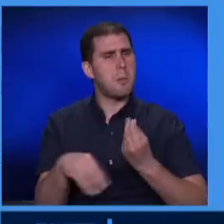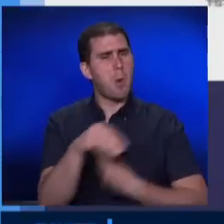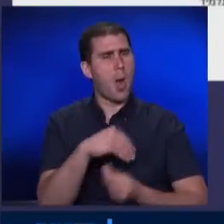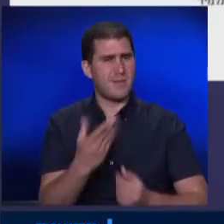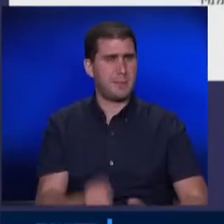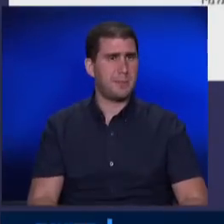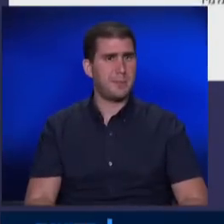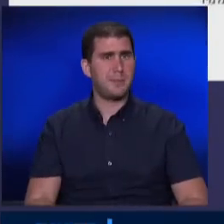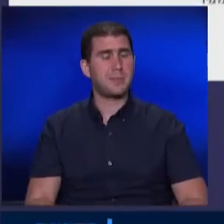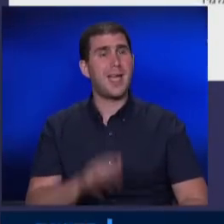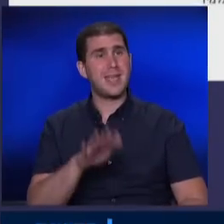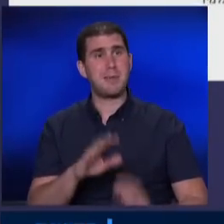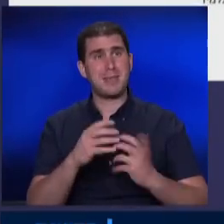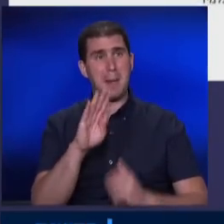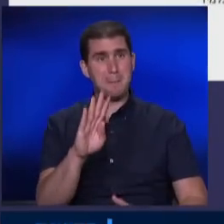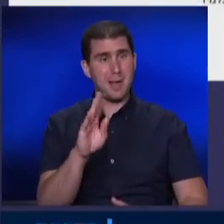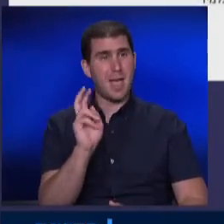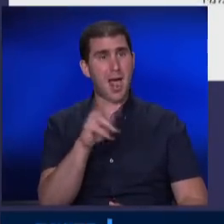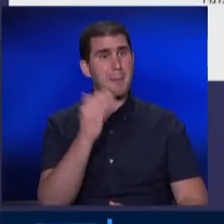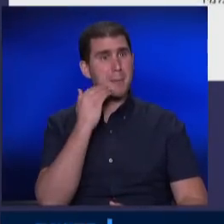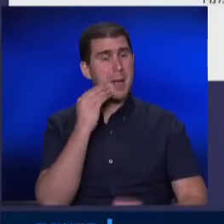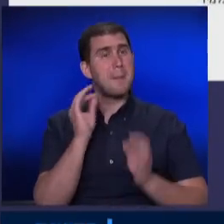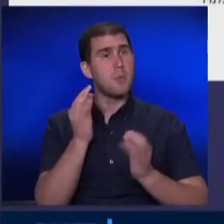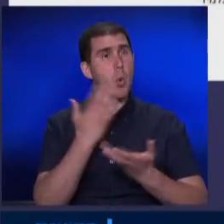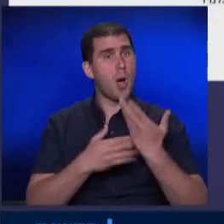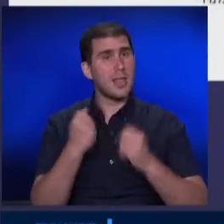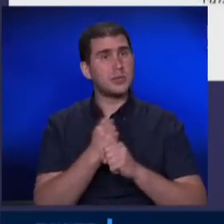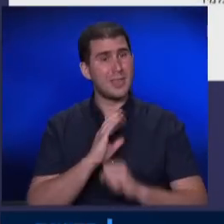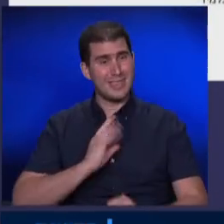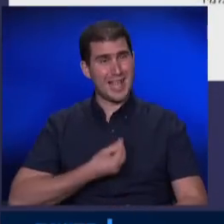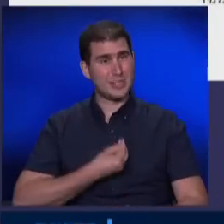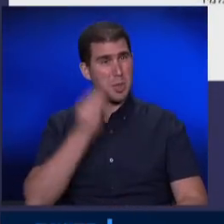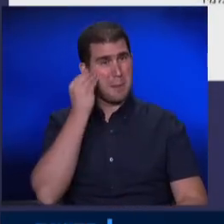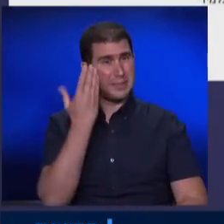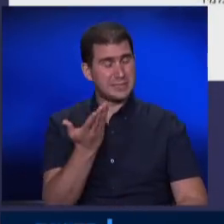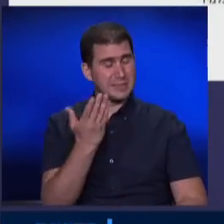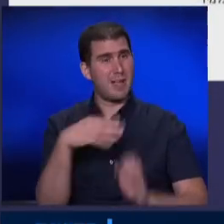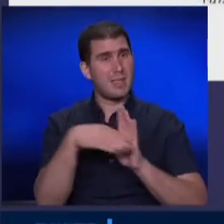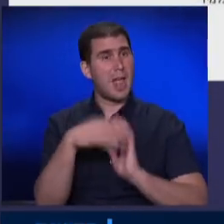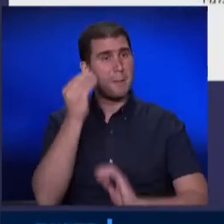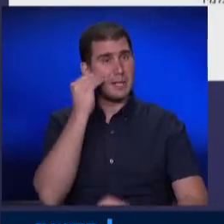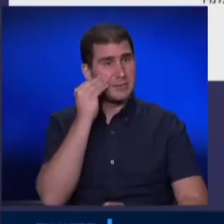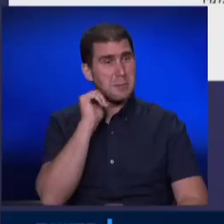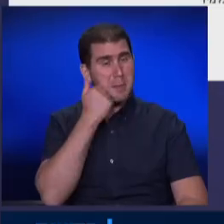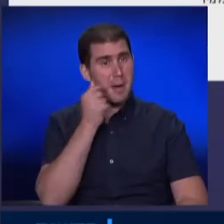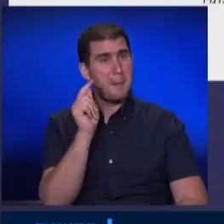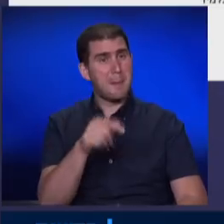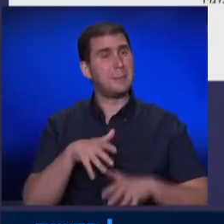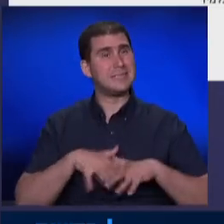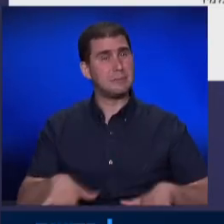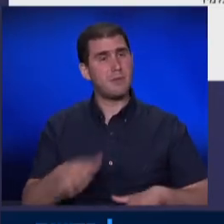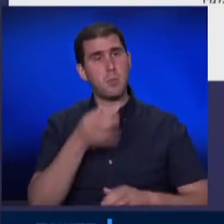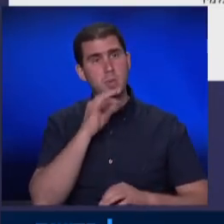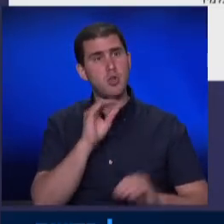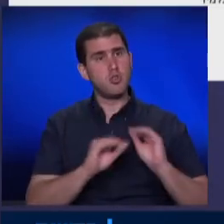בדבר. הילד בכיתה ב' עלה מאמריקה במיוחד לבצע טרנסיות בבית ספר. נוהלי בית הספר ממחר מגיע בסמלה ורשאי